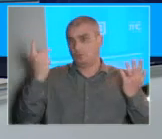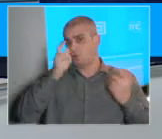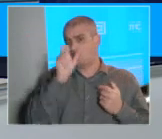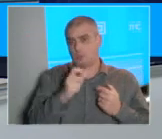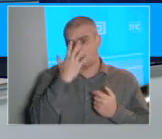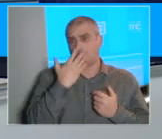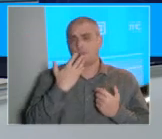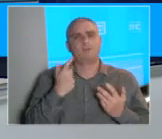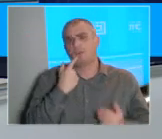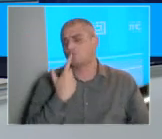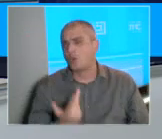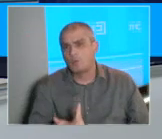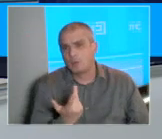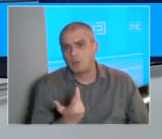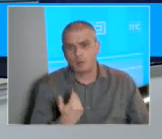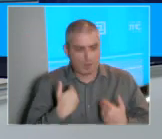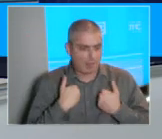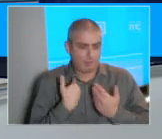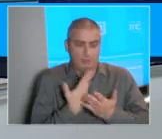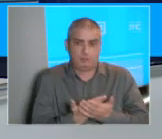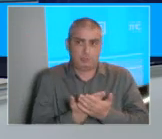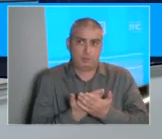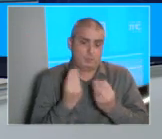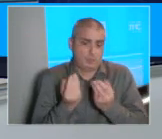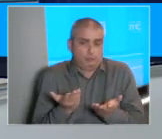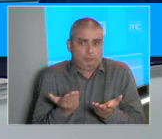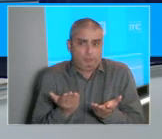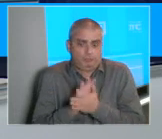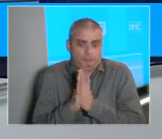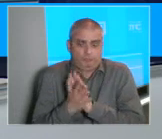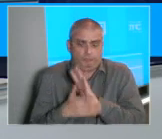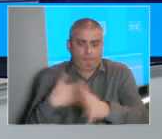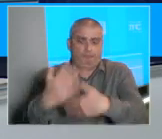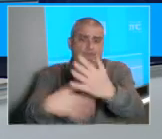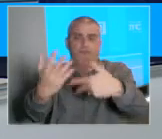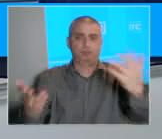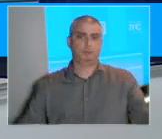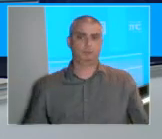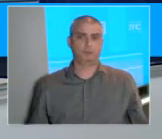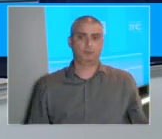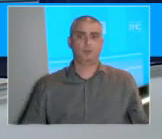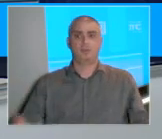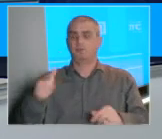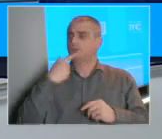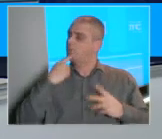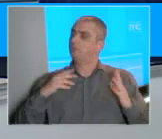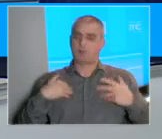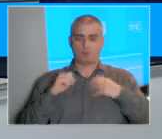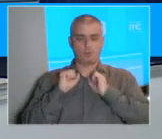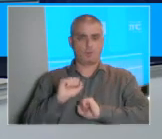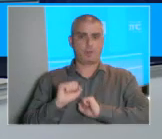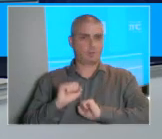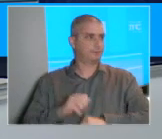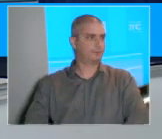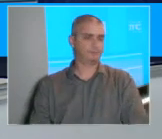אדם נאיבי, הרי מה הוא אומר אחר כך? אני הצעתי איזשהו משהו, וזה נהיה איזשהו כדור, כלי משחק, ואנשים יצאו ואמרו, אנחנו בעד